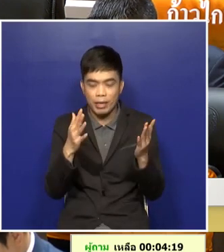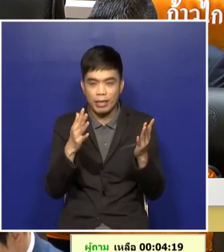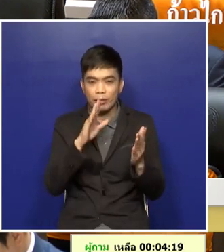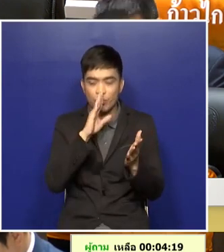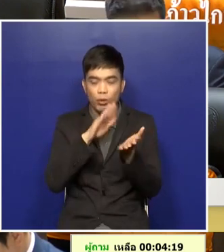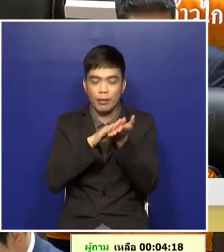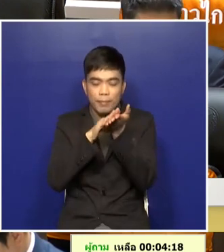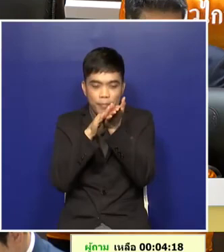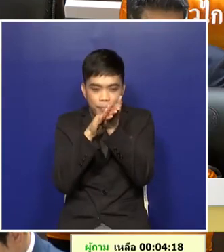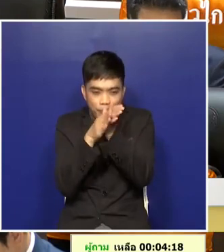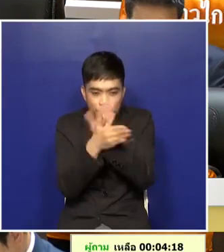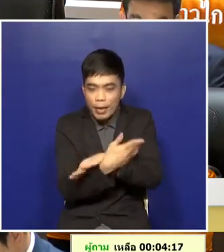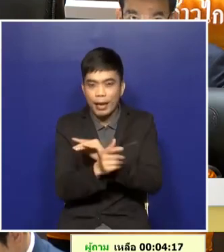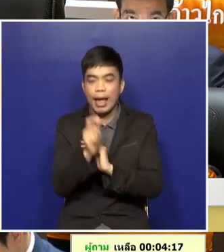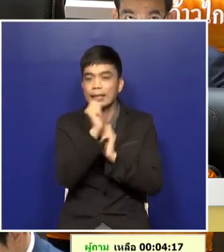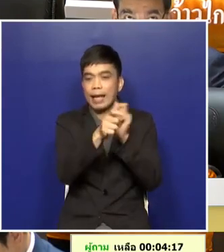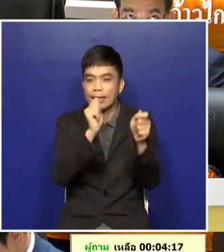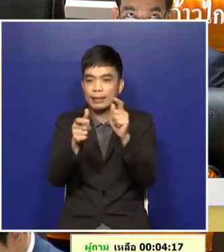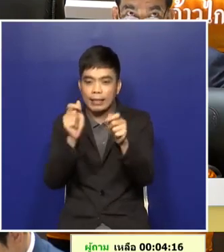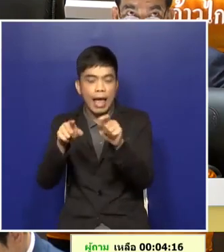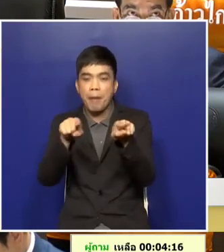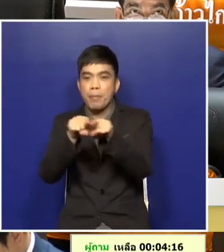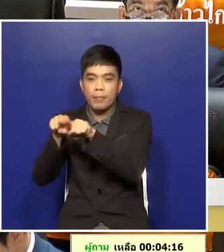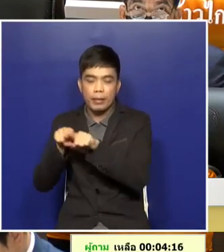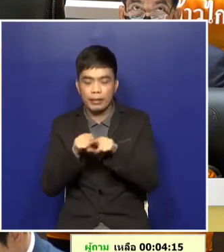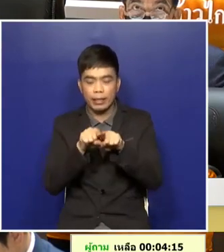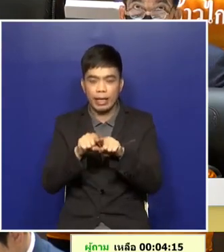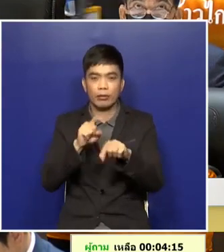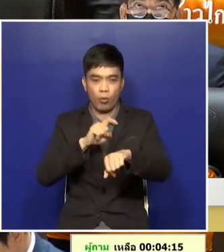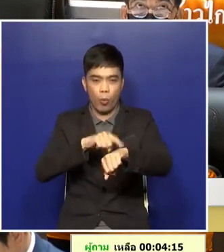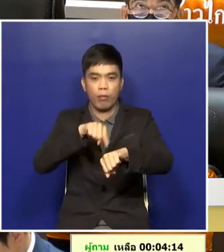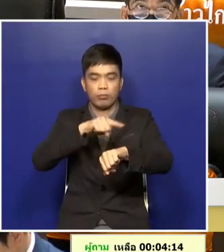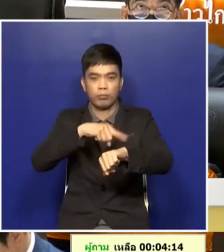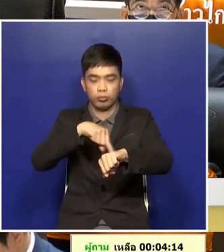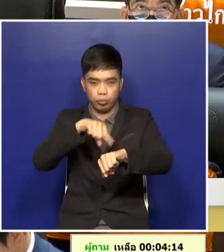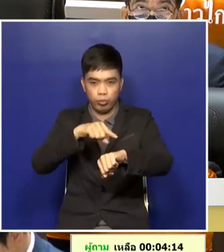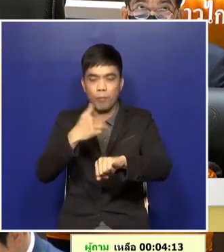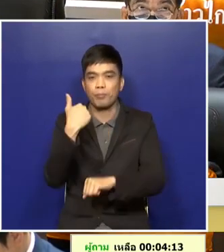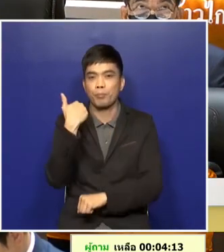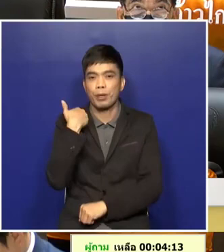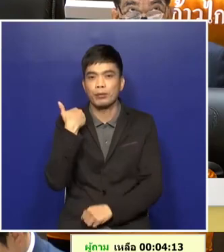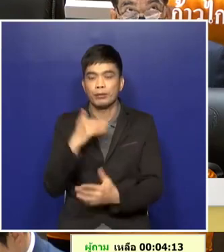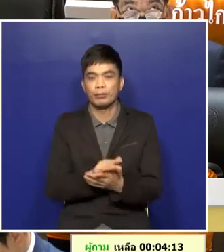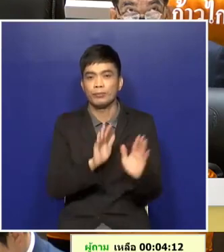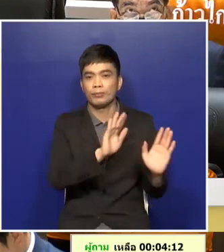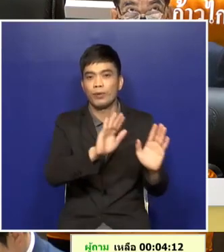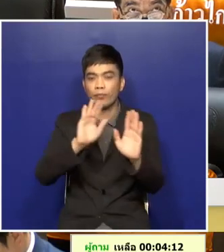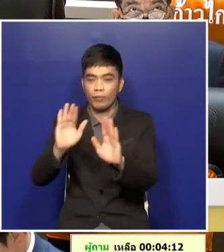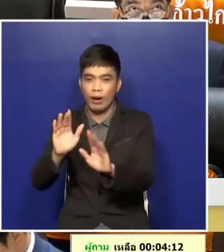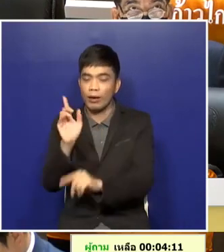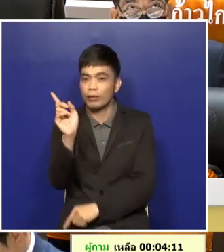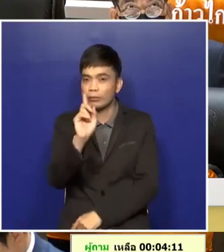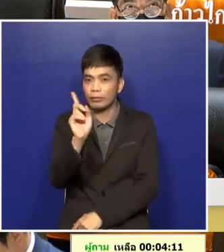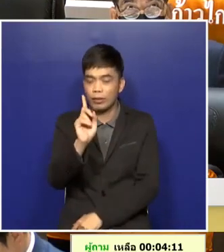อีกสักพักไม่ใช่ตอนที่ผู้คนลำบากที่สุดอันนี้มันเป็นเวลาที่แย่ที่สุดนะครับและอีกอย่างนะครับอันนี้ฝากท่านถามนะครับว่า